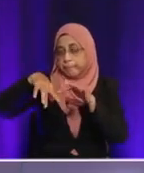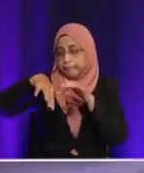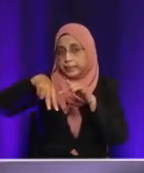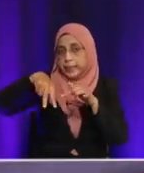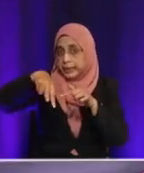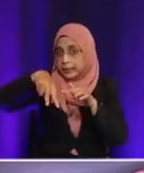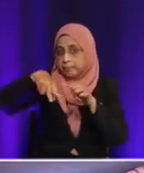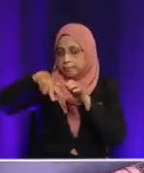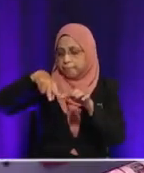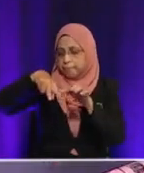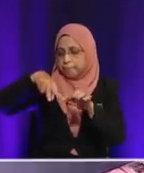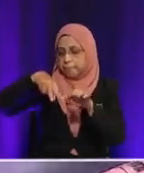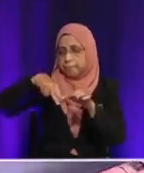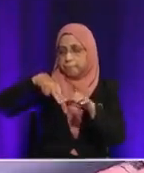macam tu.